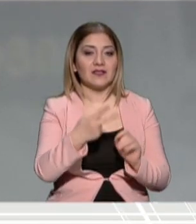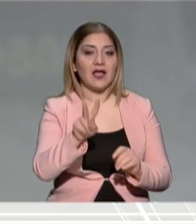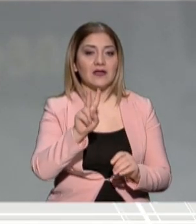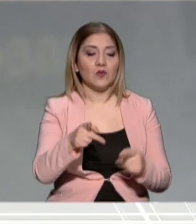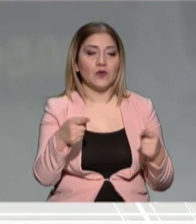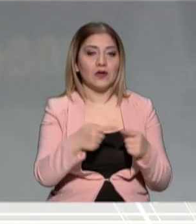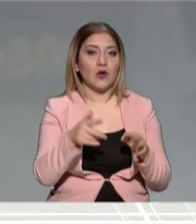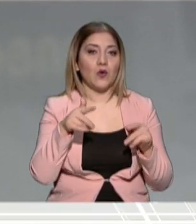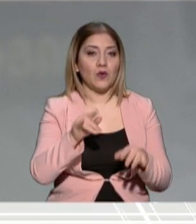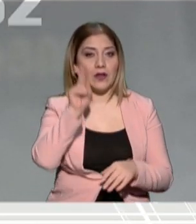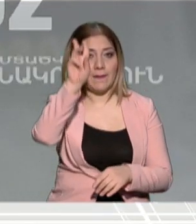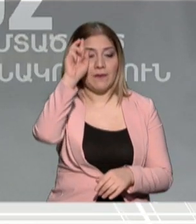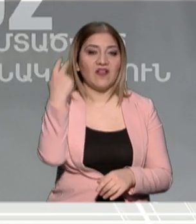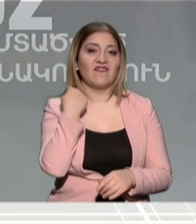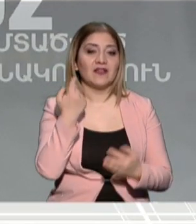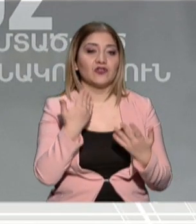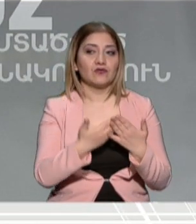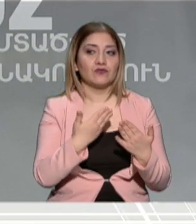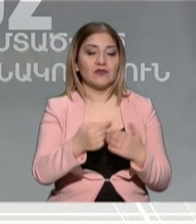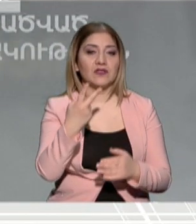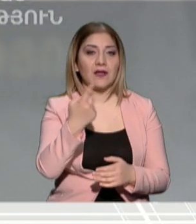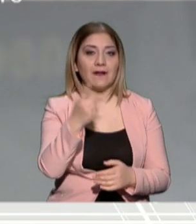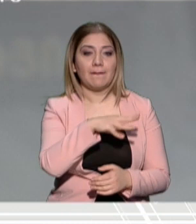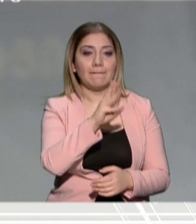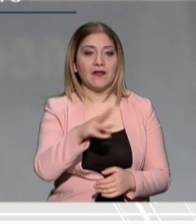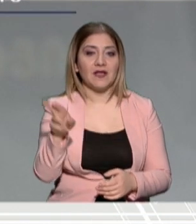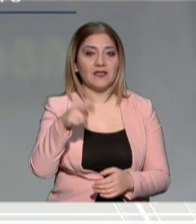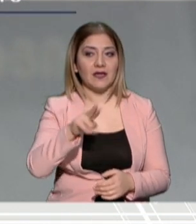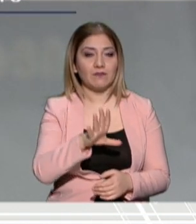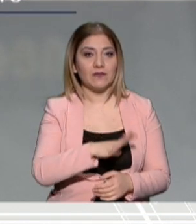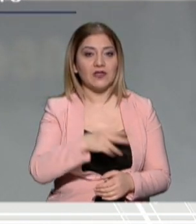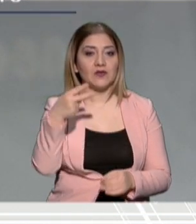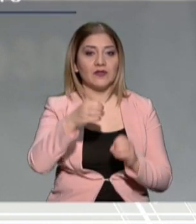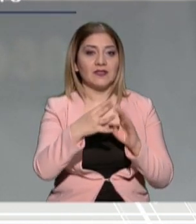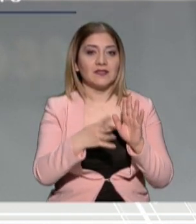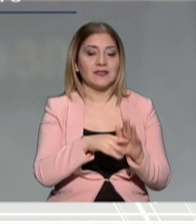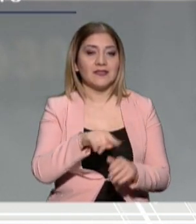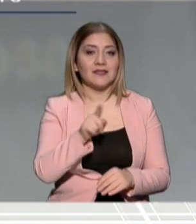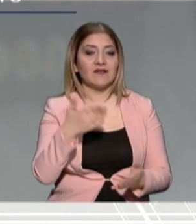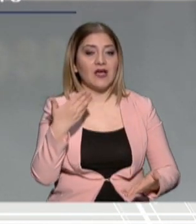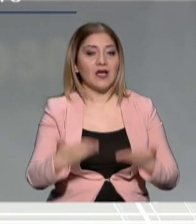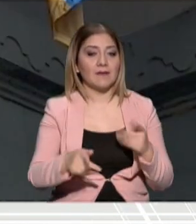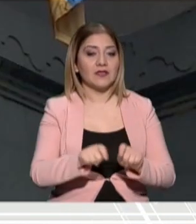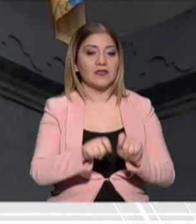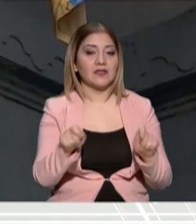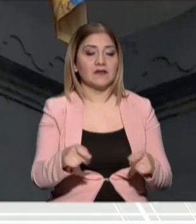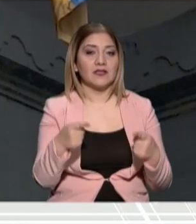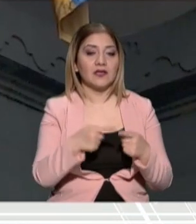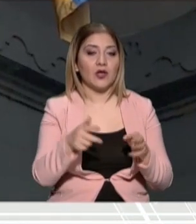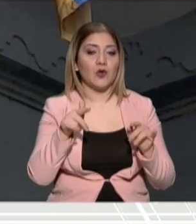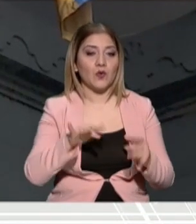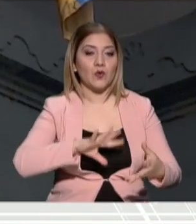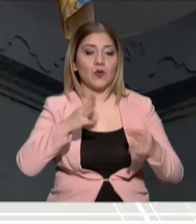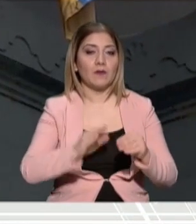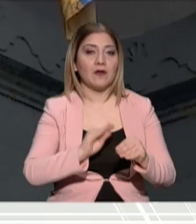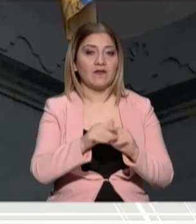622 քրեական գործ, պետության վնասի չափը մոտ 21 միլիարդ դրամ է։ 2019 թվականի համեմատ հարուցված քրեական գործերի թիվն